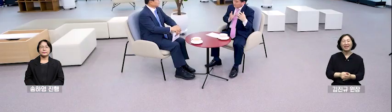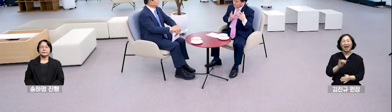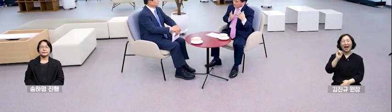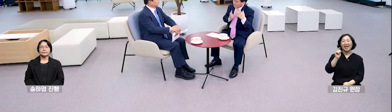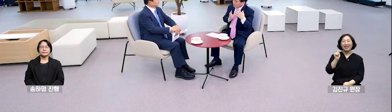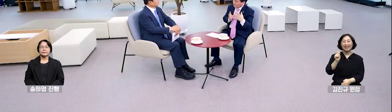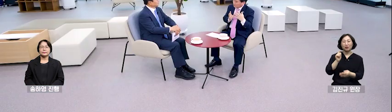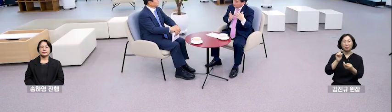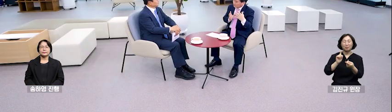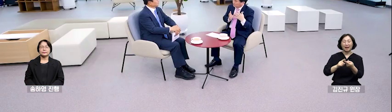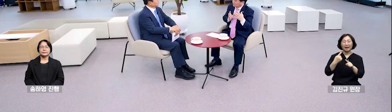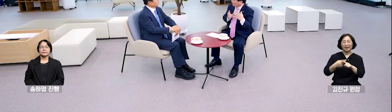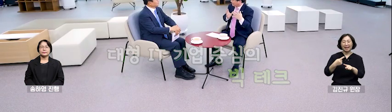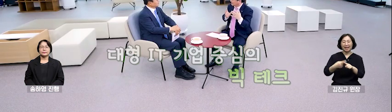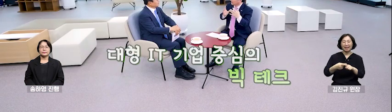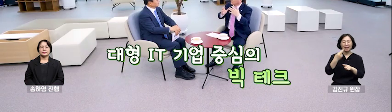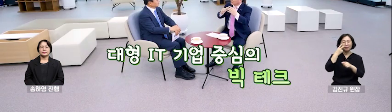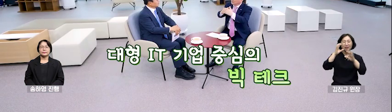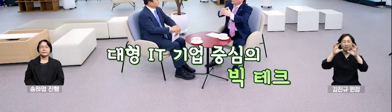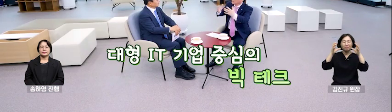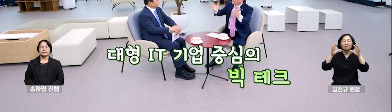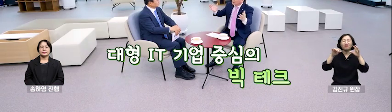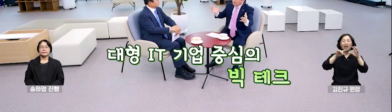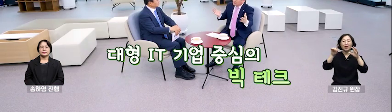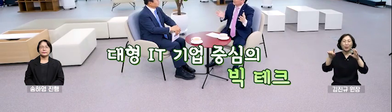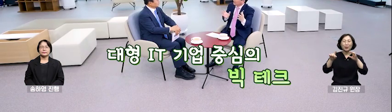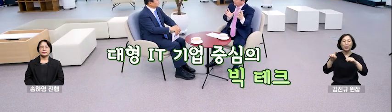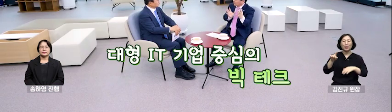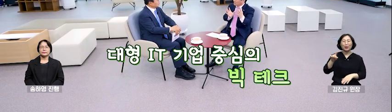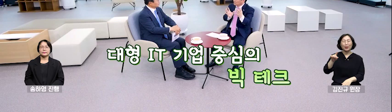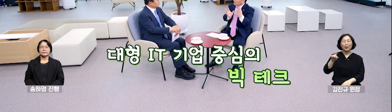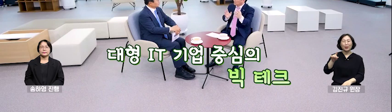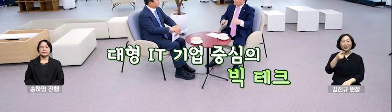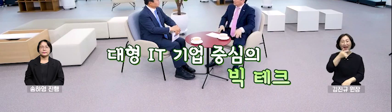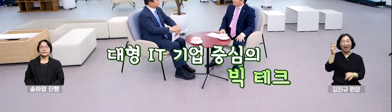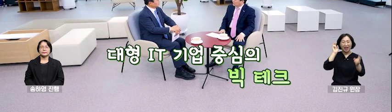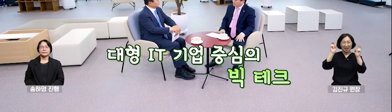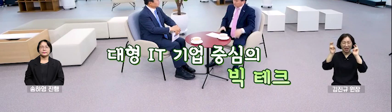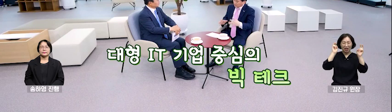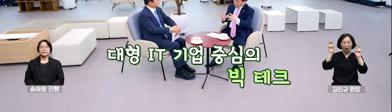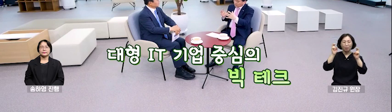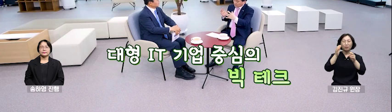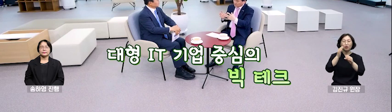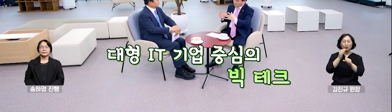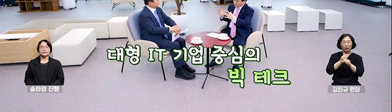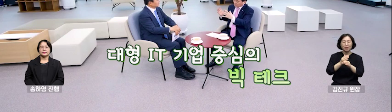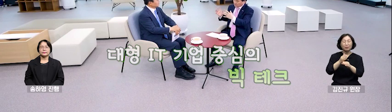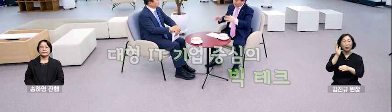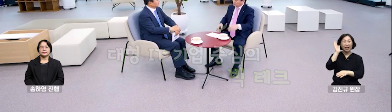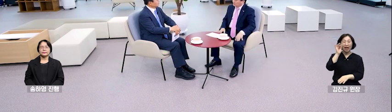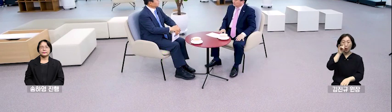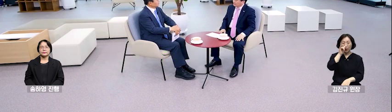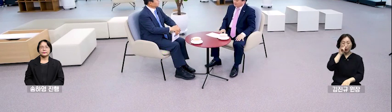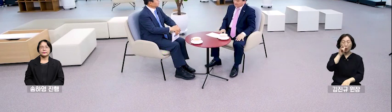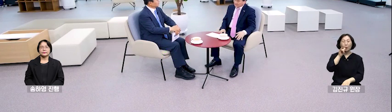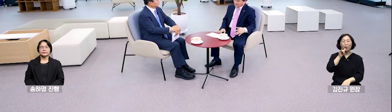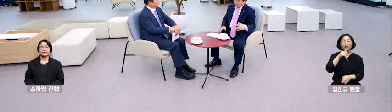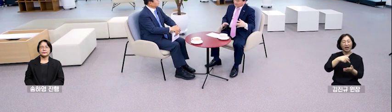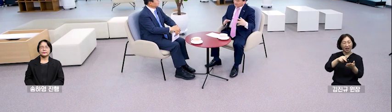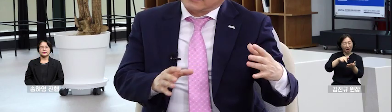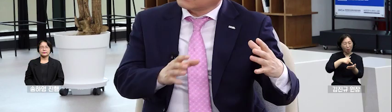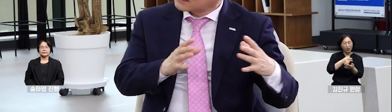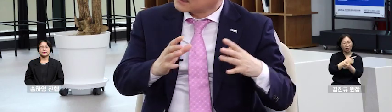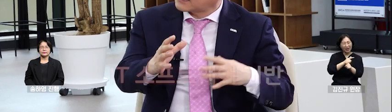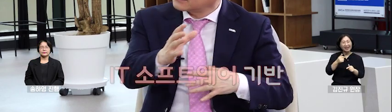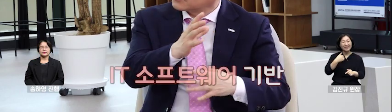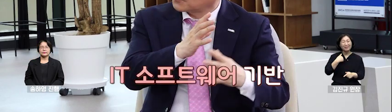초월한 미국이 뭐 최근에 몹이 테크가 그래서 그 큰 대기업들 중신들을 하고 있고 우리도 뭐 카카오 네이버 얘기를 하고 있는데